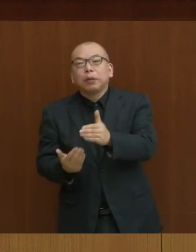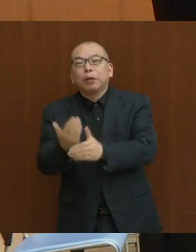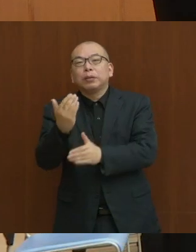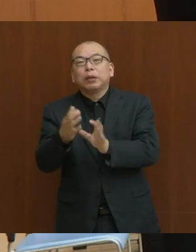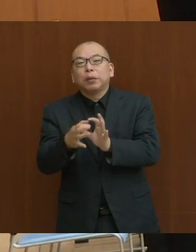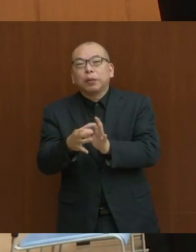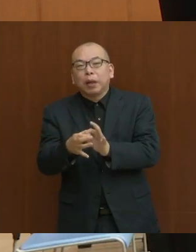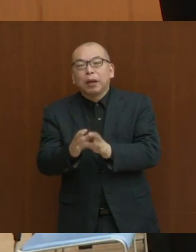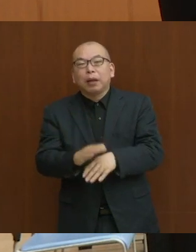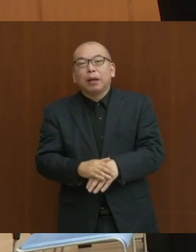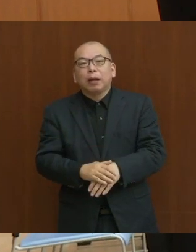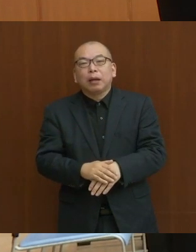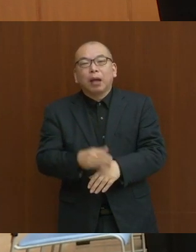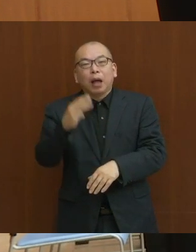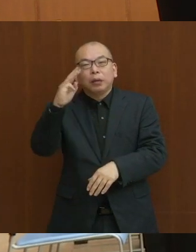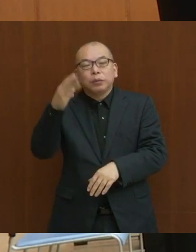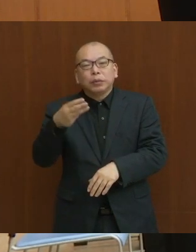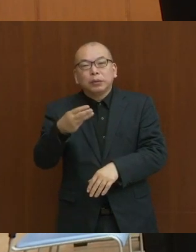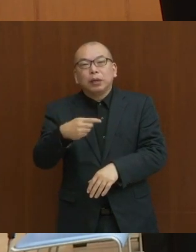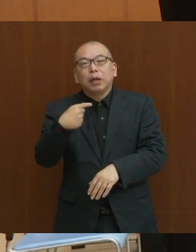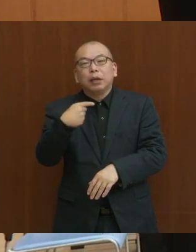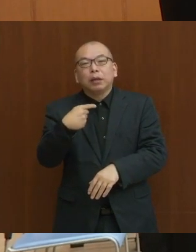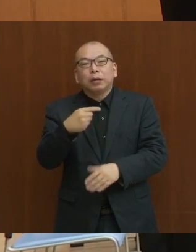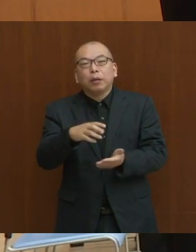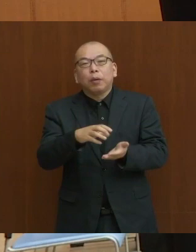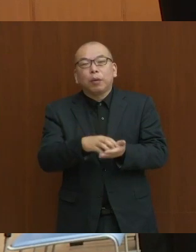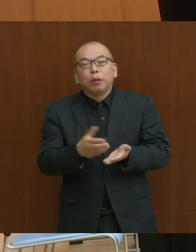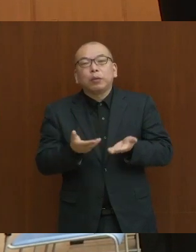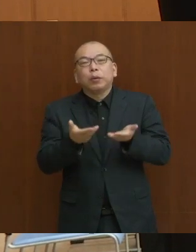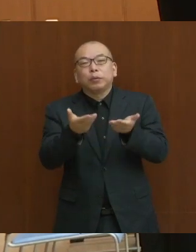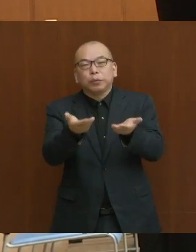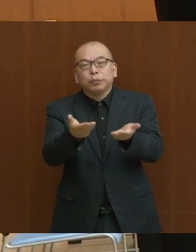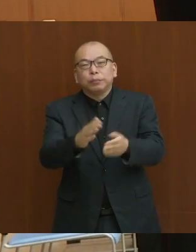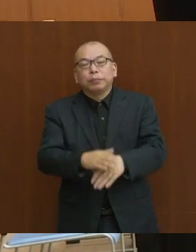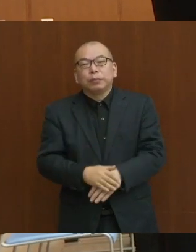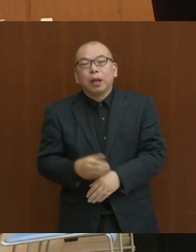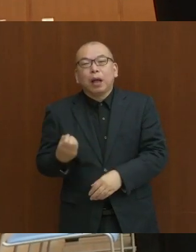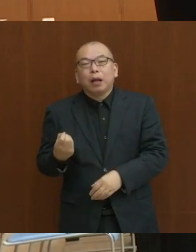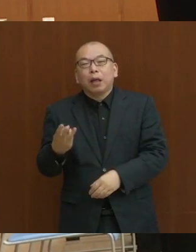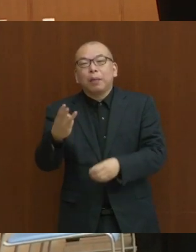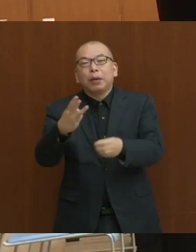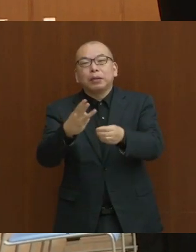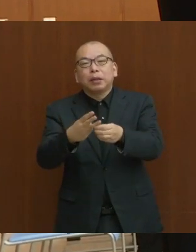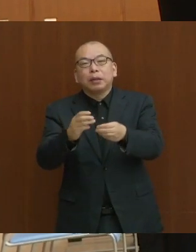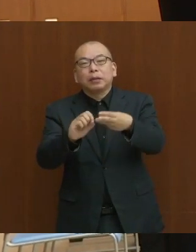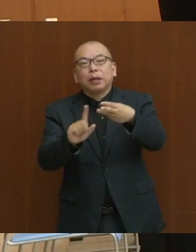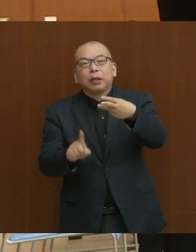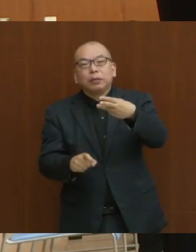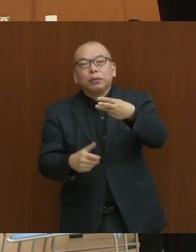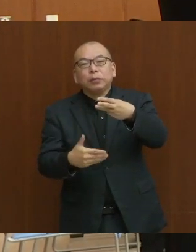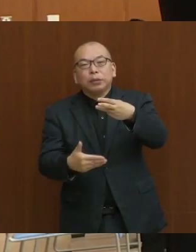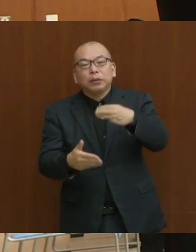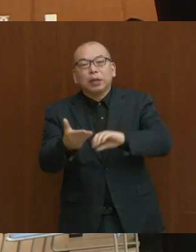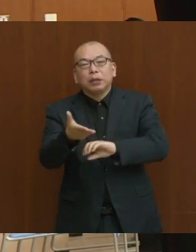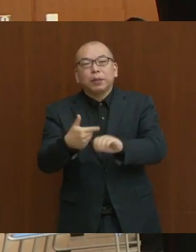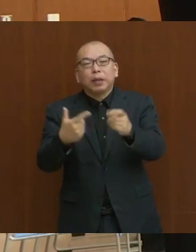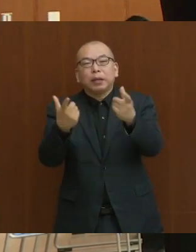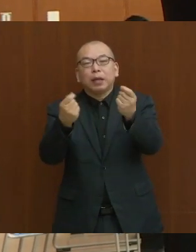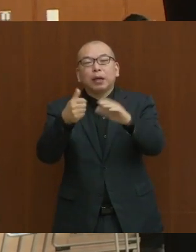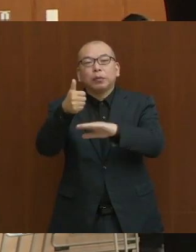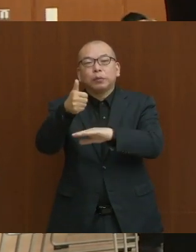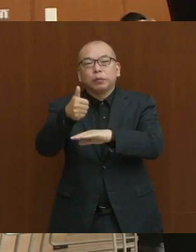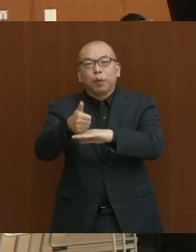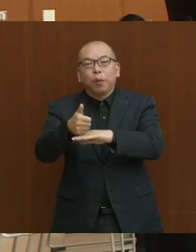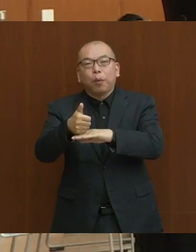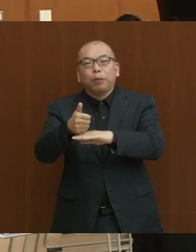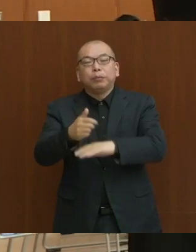ので修士教育学の学位を授与する。令和3年3月19日、島根大学長、服部康直。